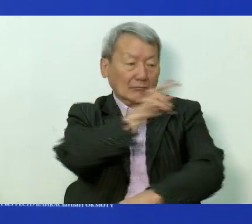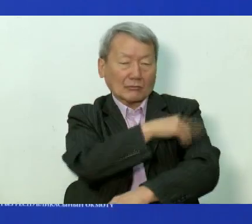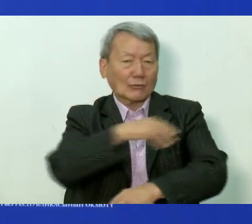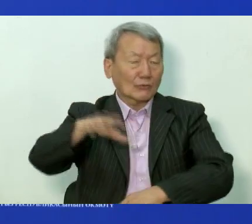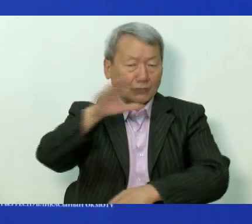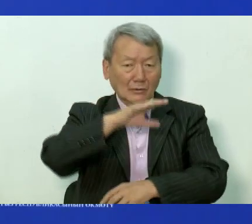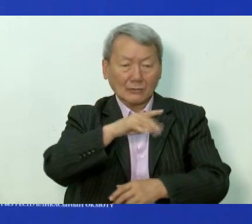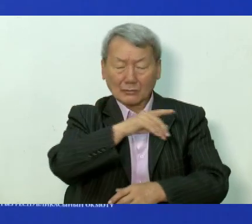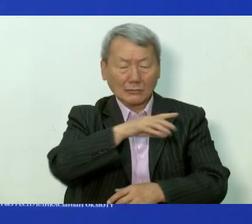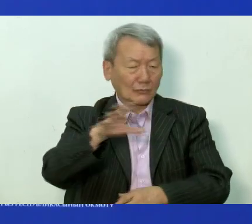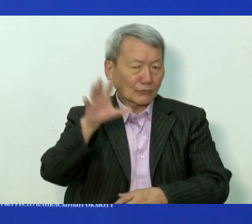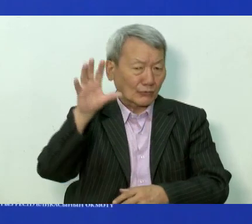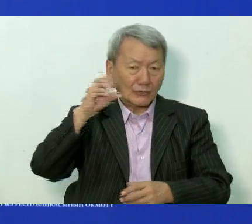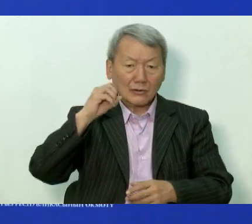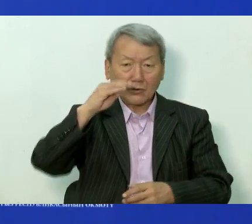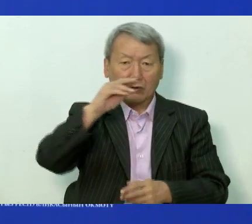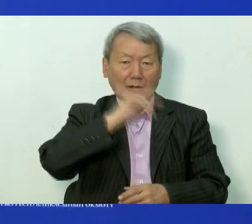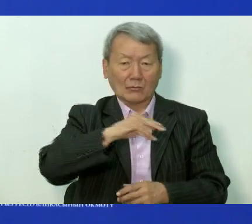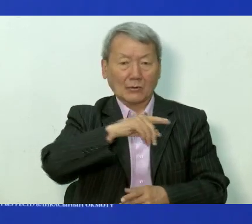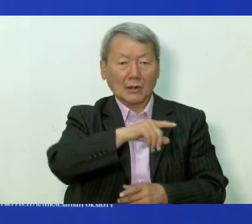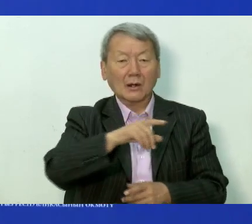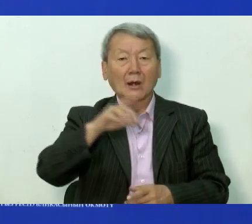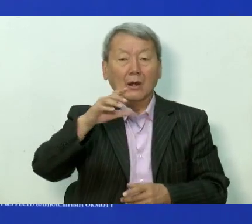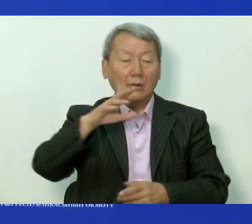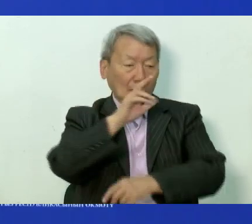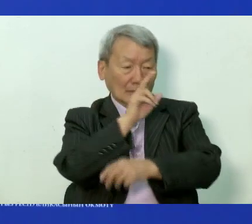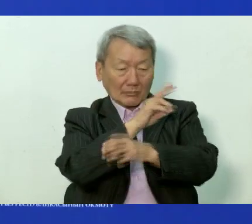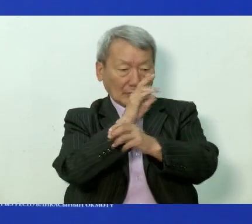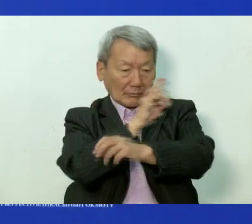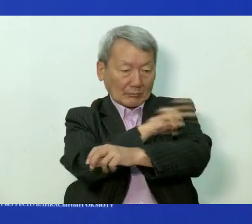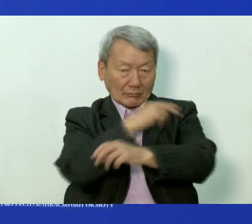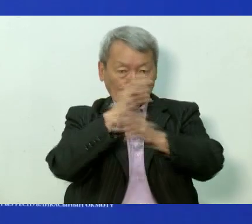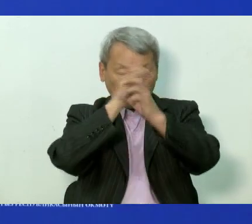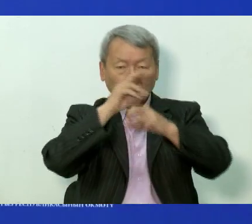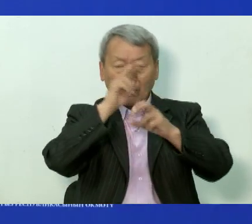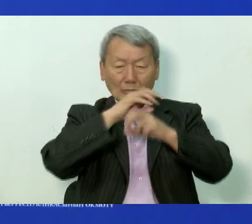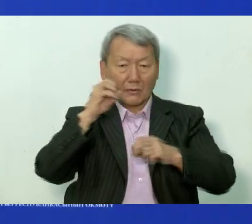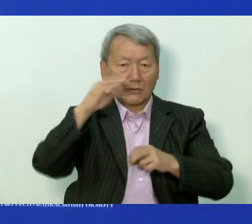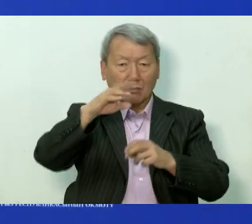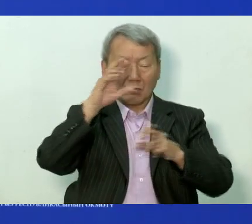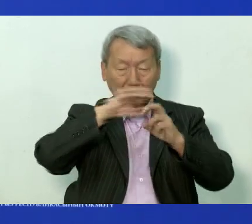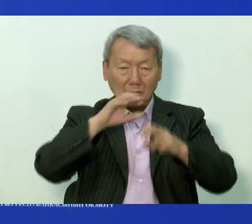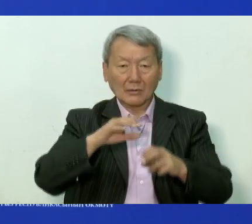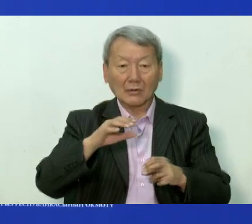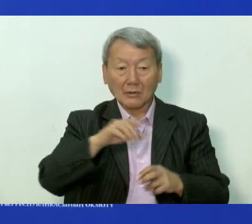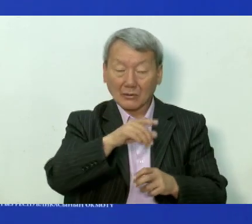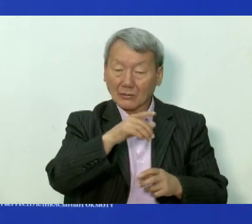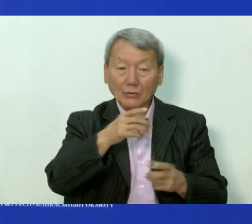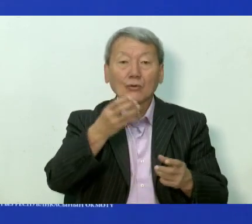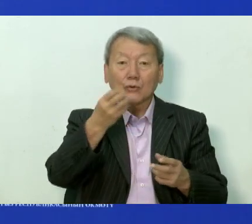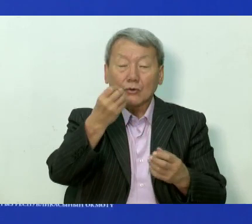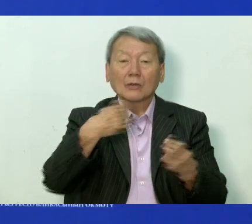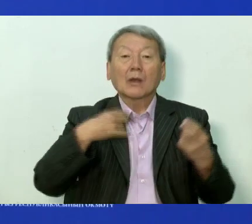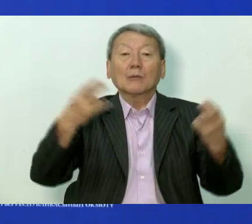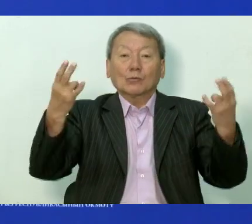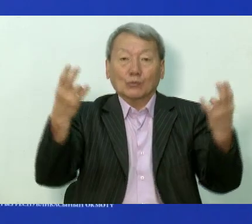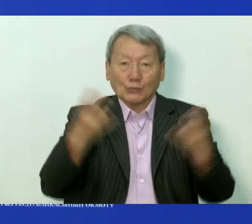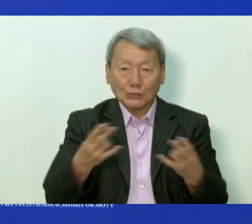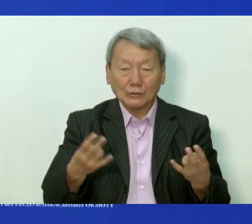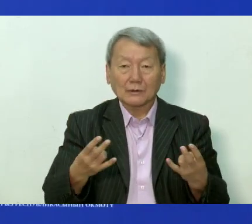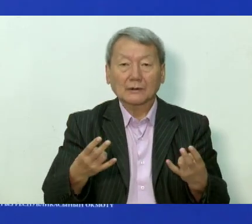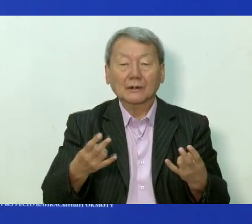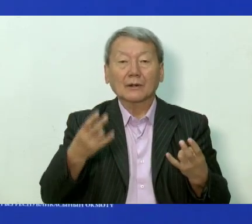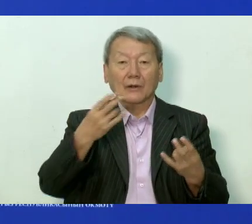медицинские работники, нагрузкой работают наши лаборатории. Но этого недостаточно. Нам необходима